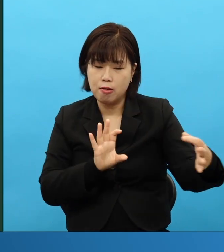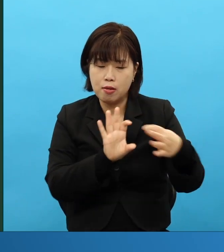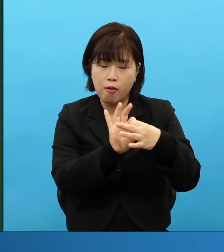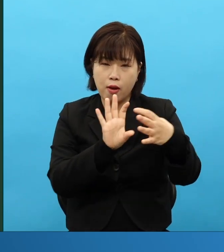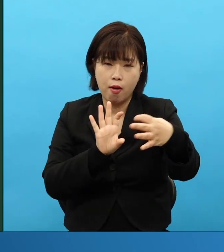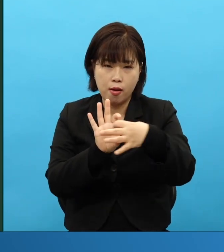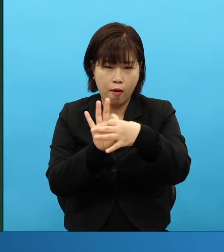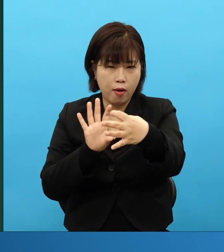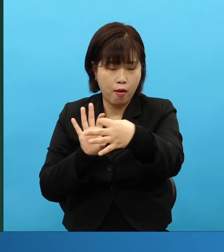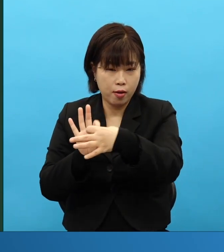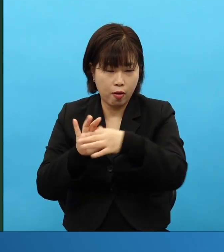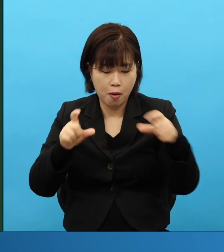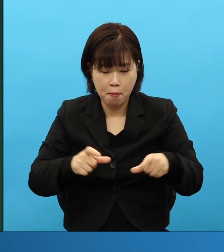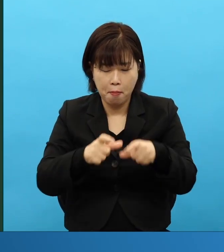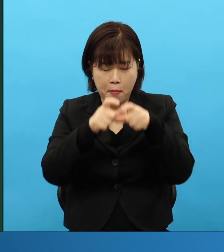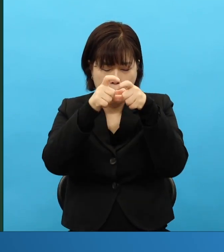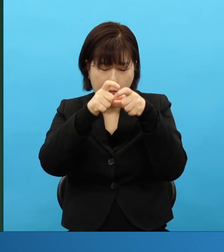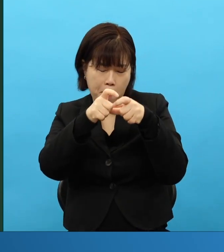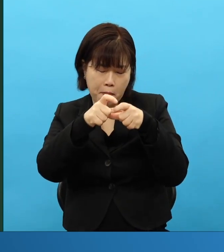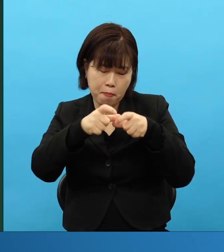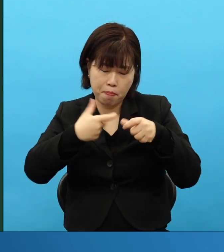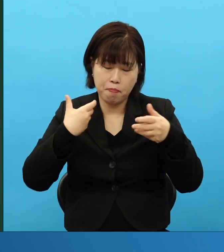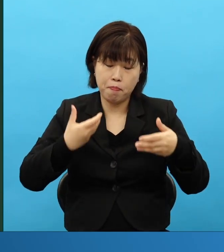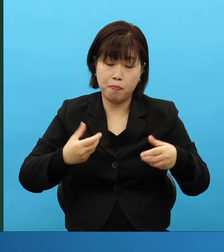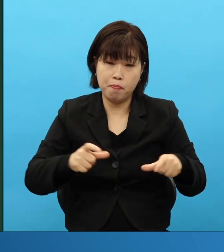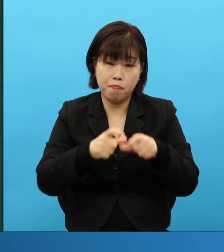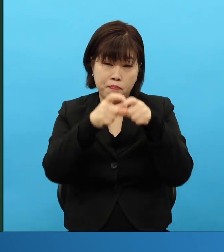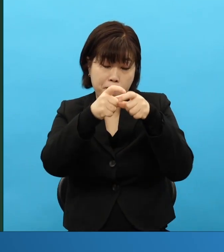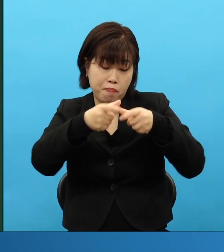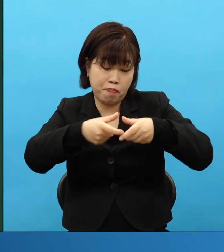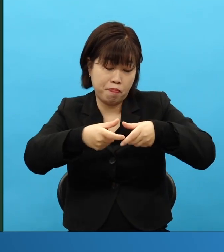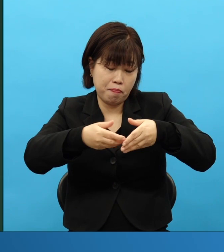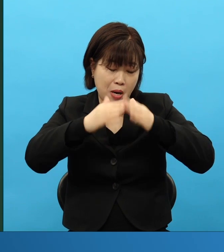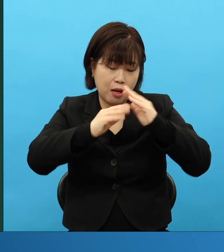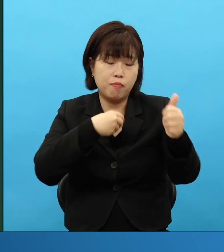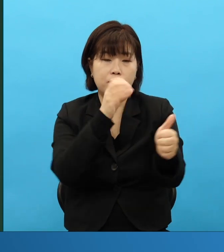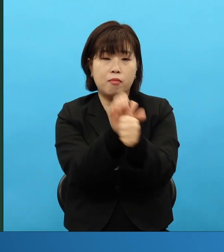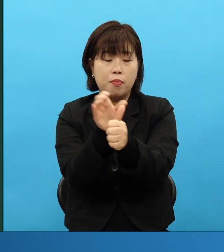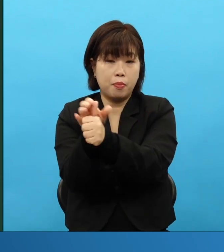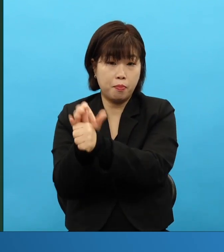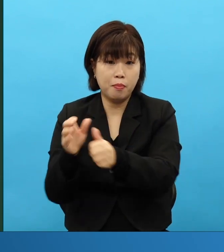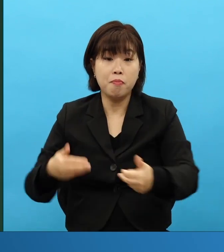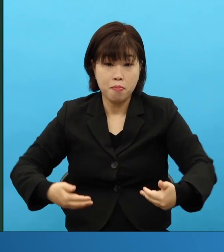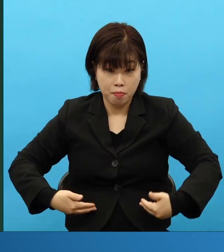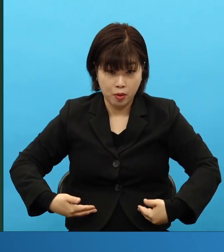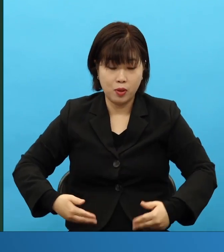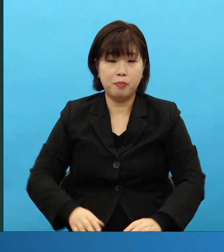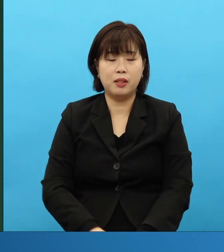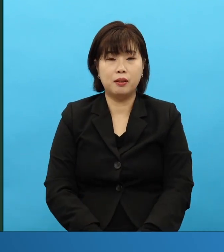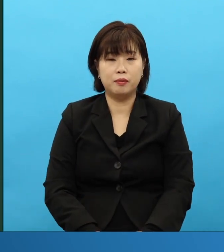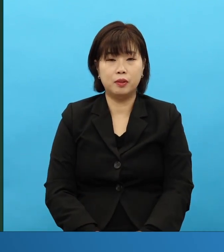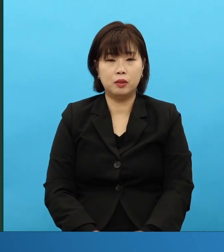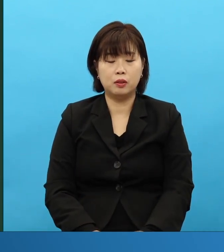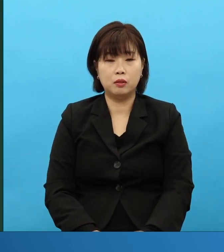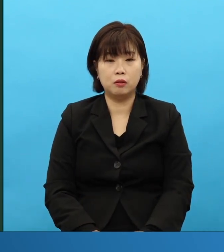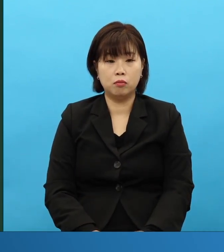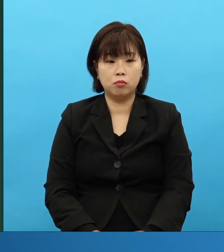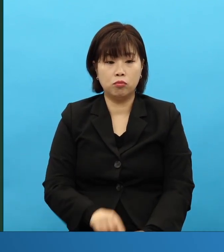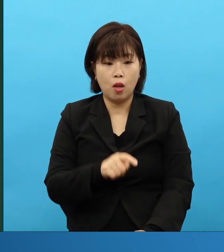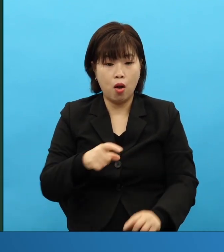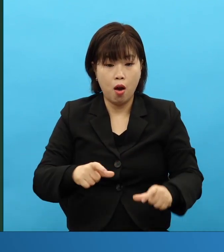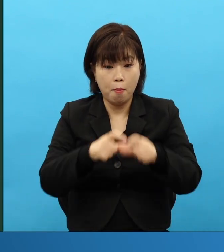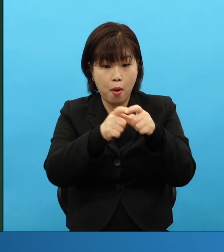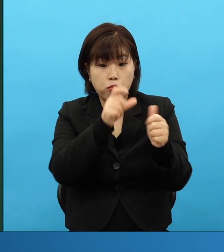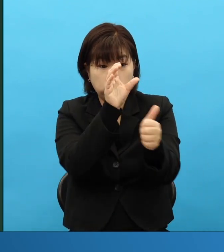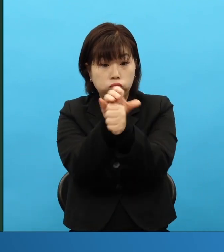really communicate that with our remnants. 그러려고 하니까 이 토요일만 갖고 안 된단 말이지. And in order to do that, it's not going to work with just Saturday. 그래서